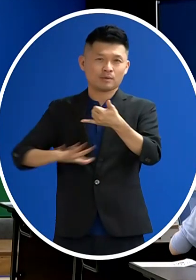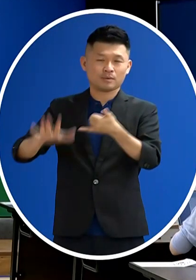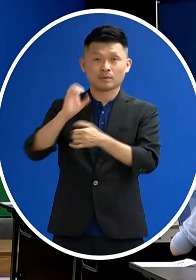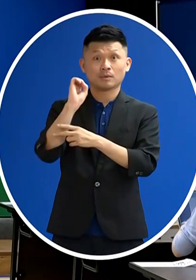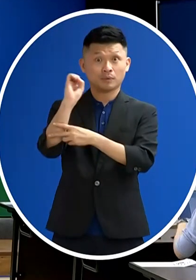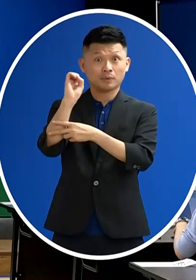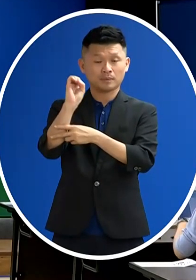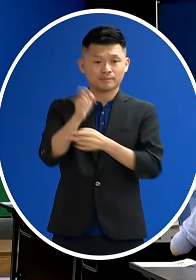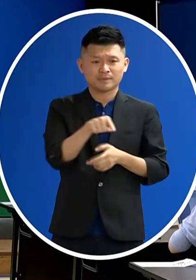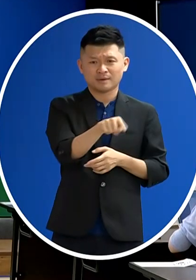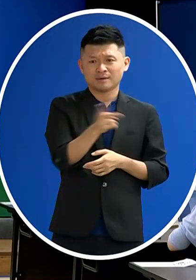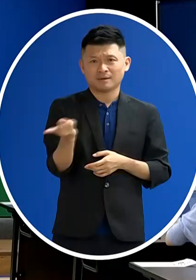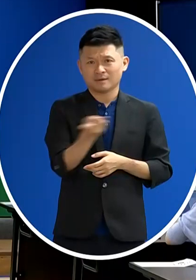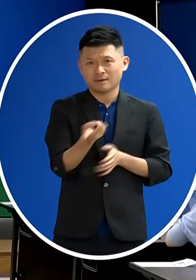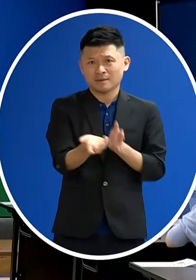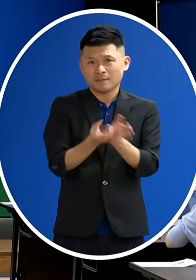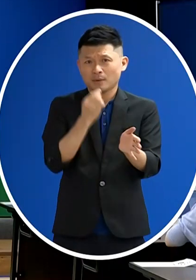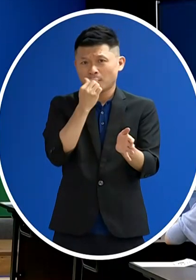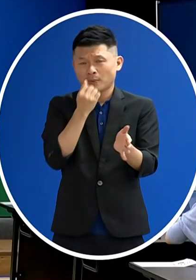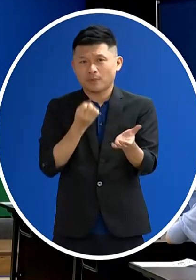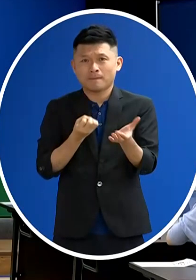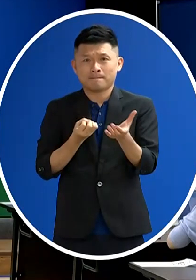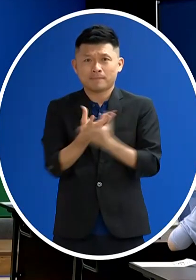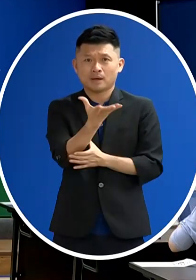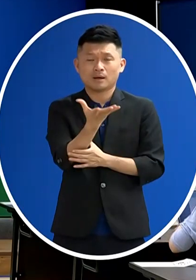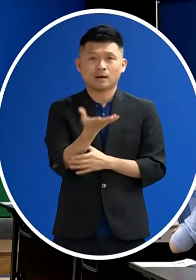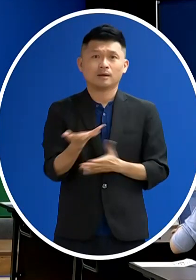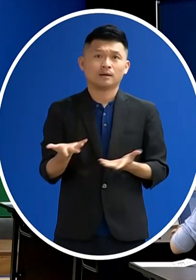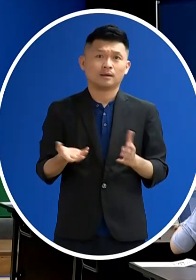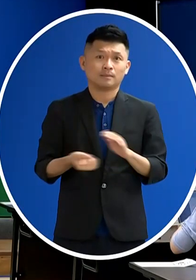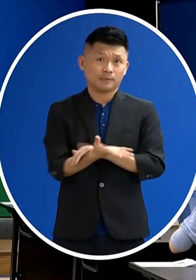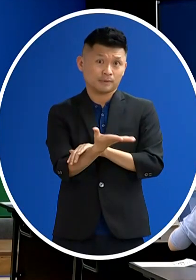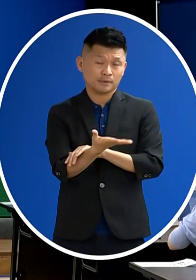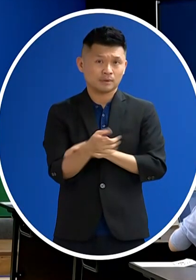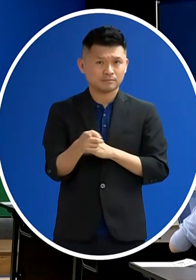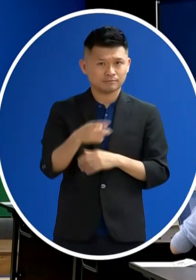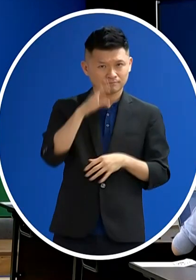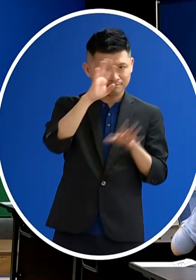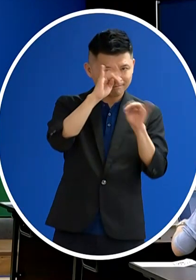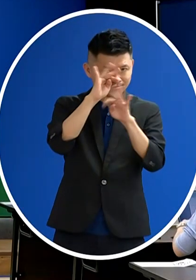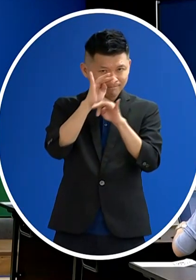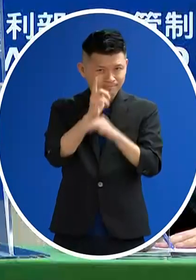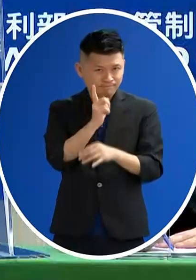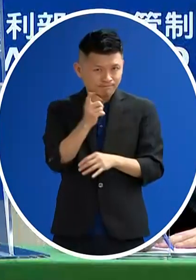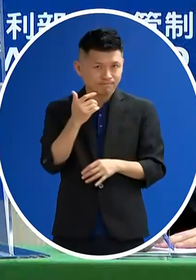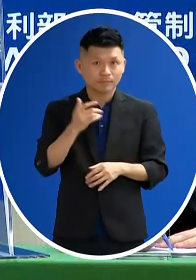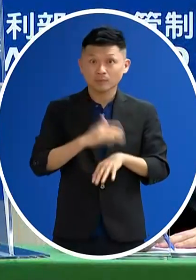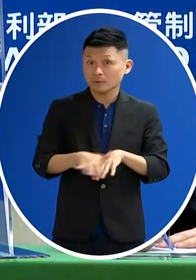们这样事先先公布一下个案的资讯的话，我们会去查吗？谢谢。